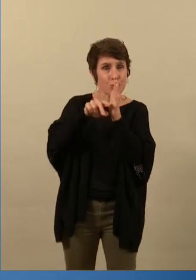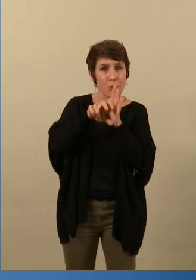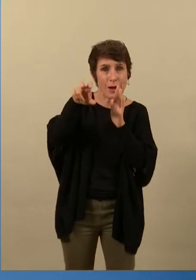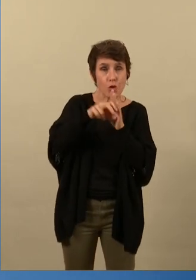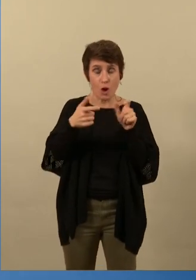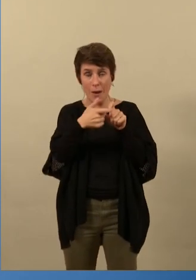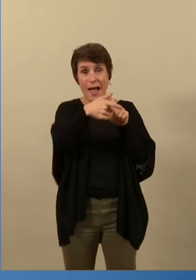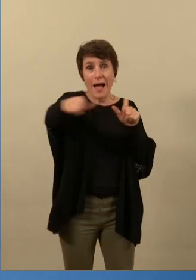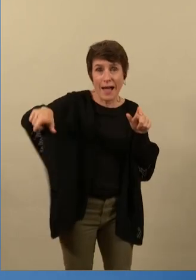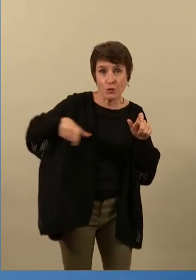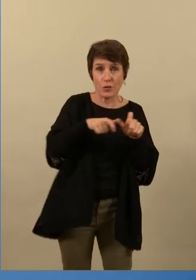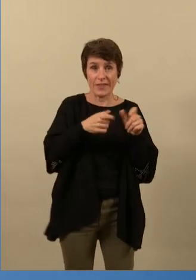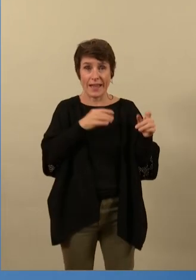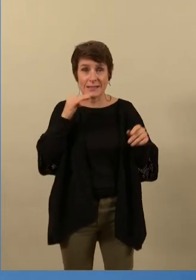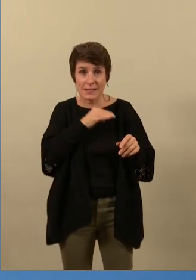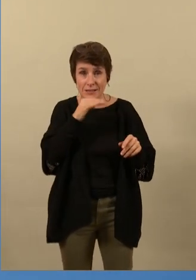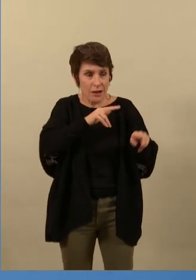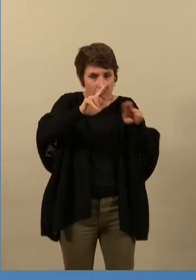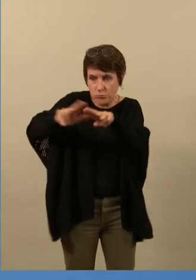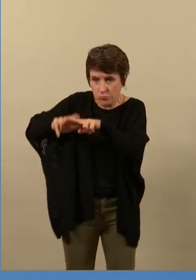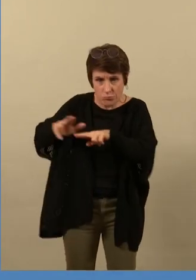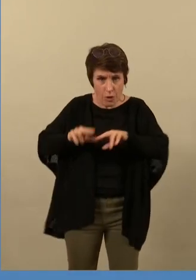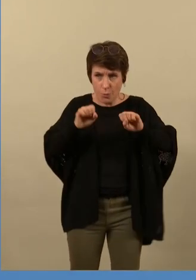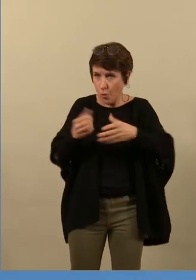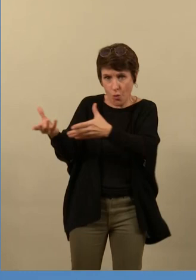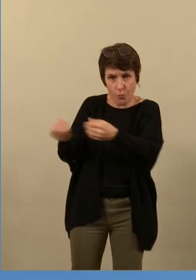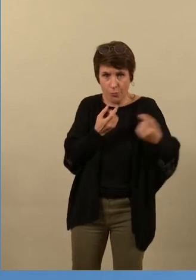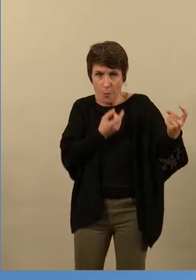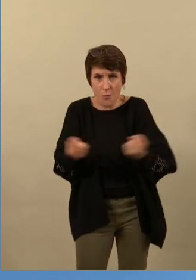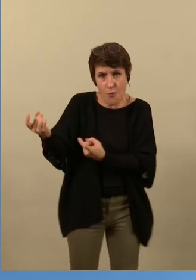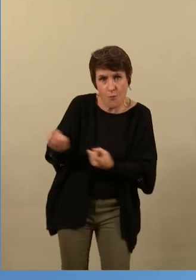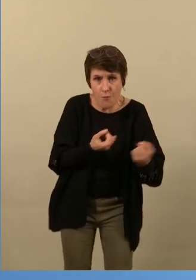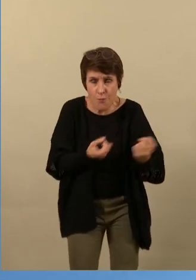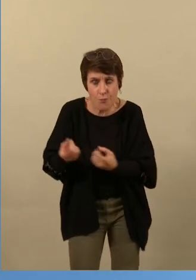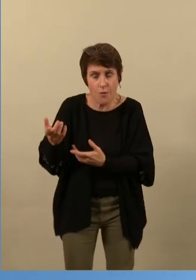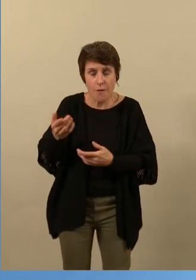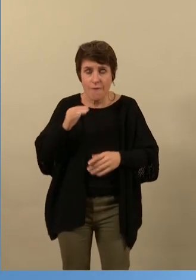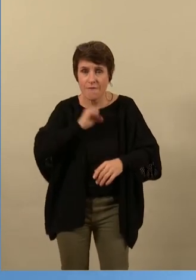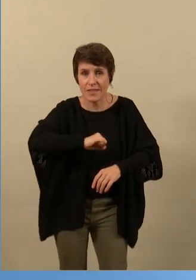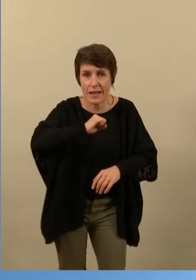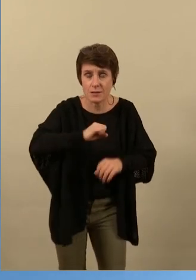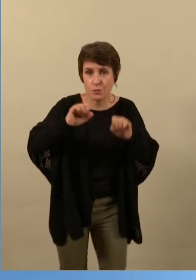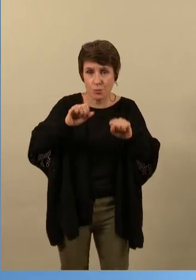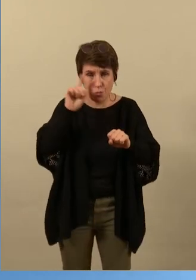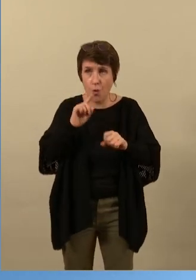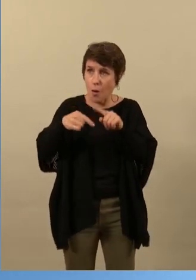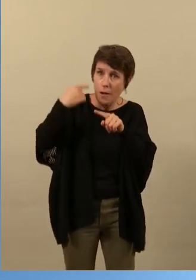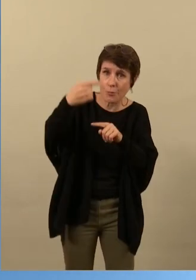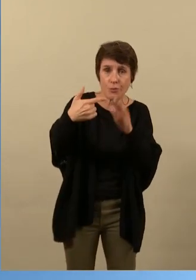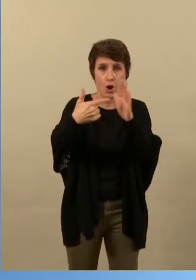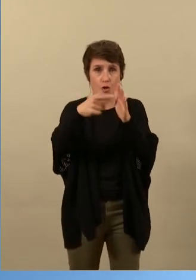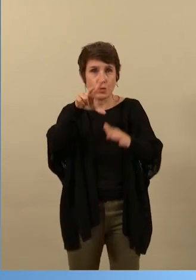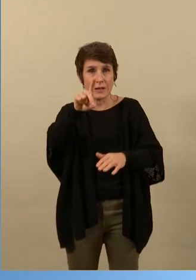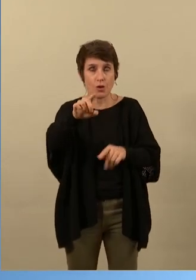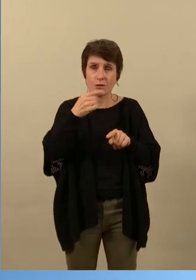aux normes pourrait accueillir ces épreuves de patinage lors des GO 2030 et servir par la suite de site